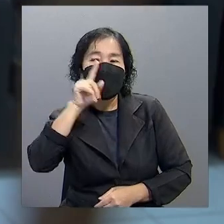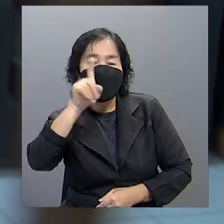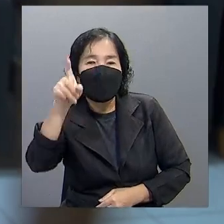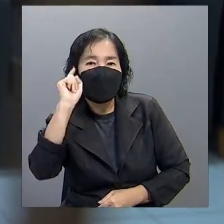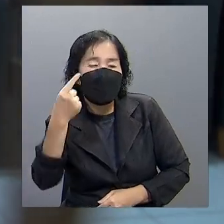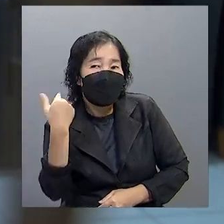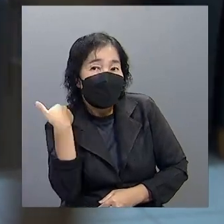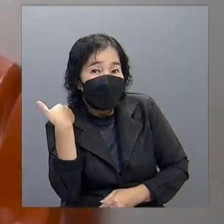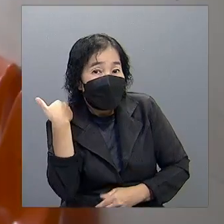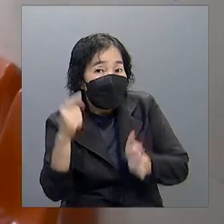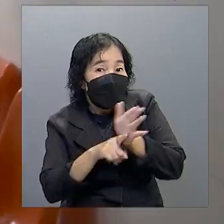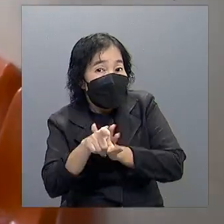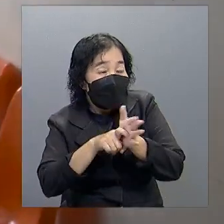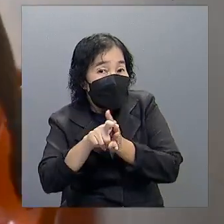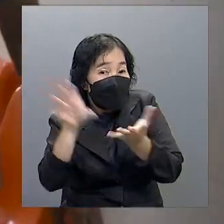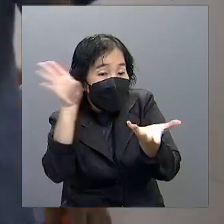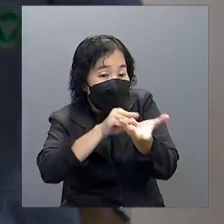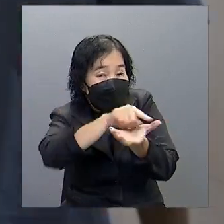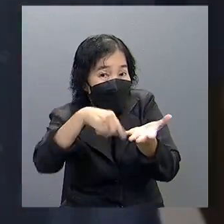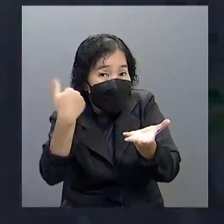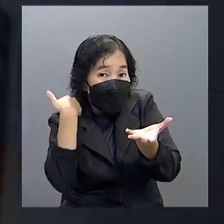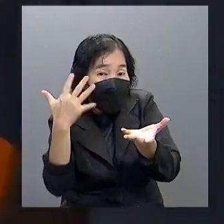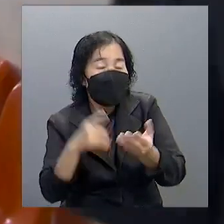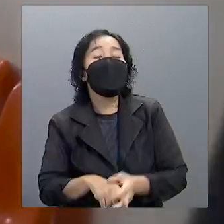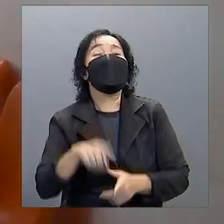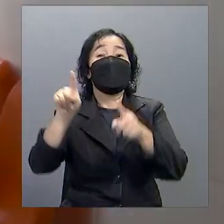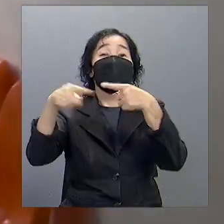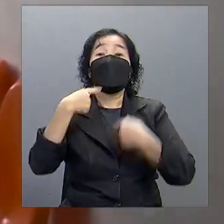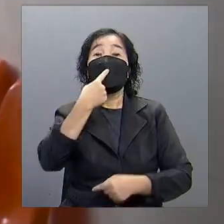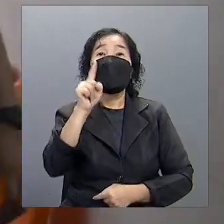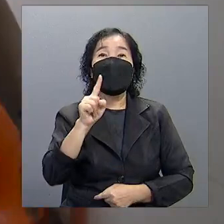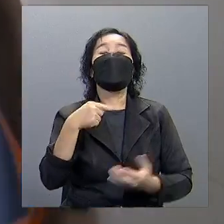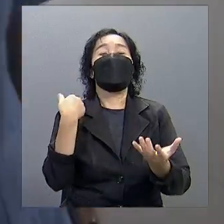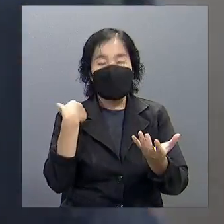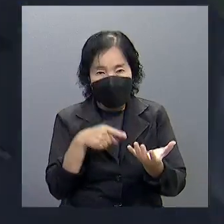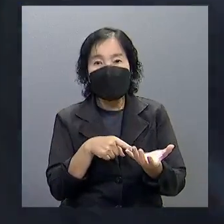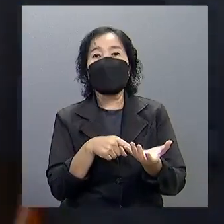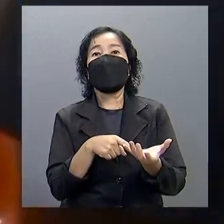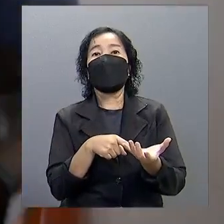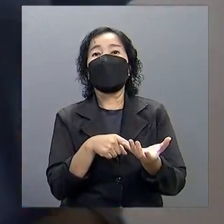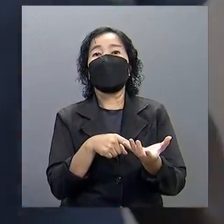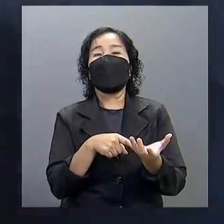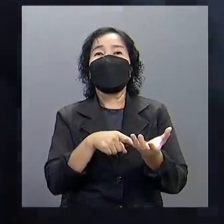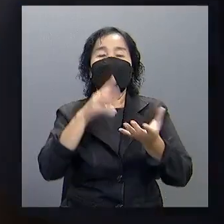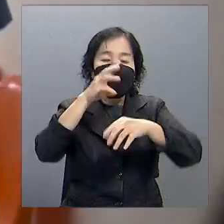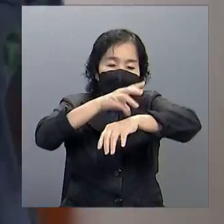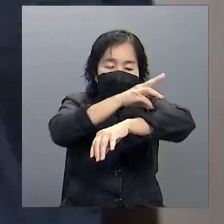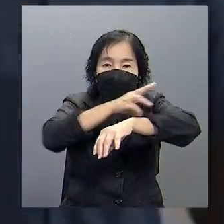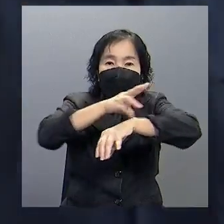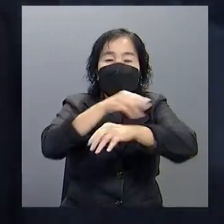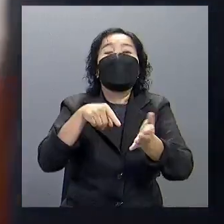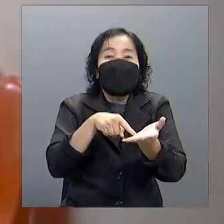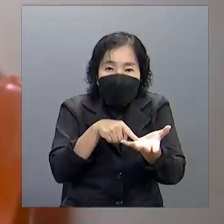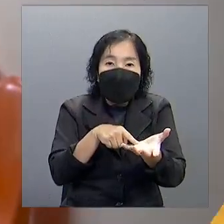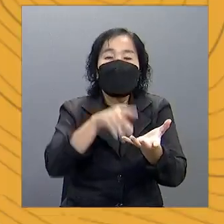ผลการส่งตรวจเป็นอย่างไรและแน่นอนครับยังคงพบเชื้อฝีดาษวานอนในข้าวของเครื่องใช้ของผู้ป่วยราย